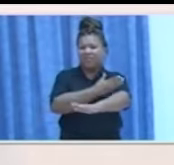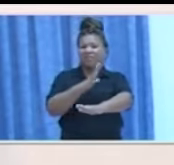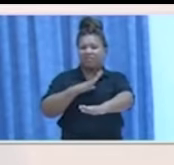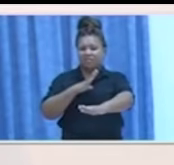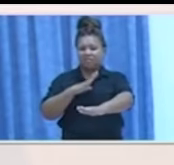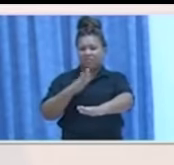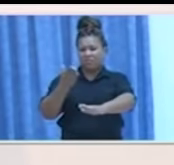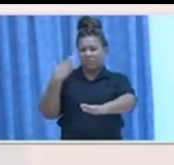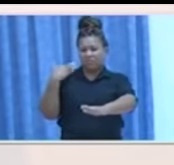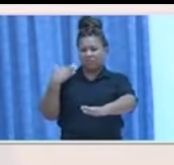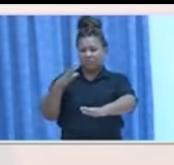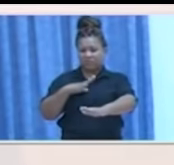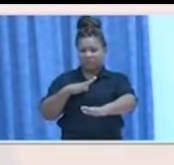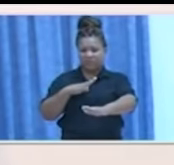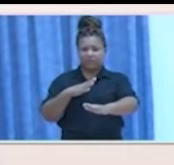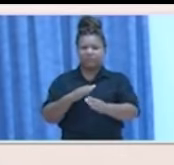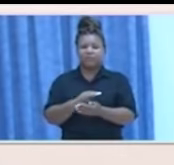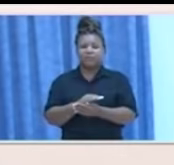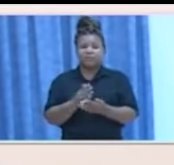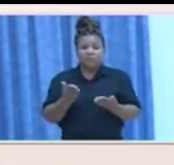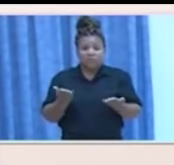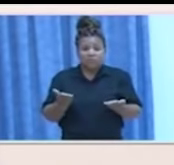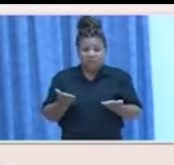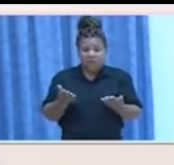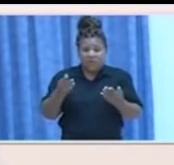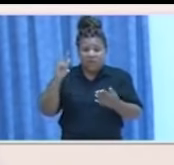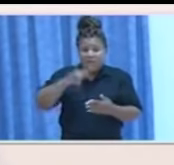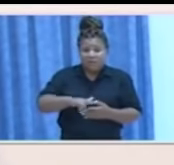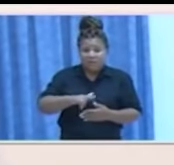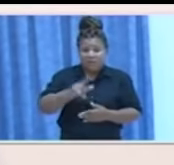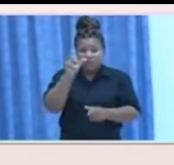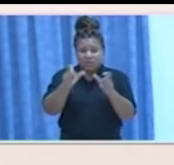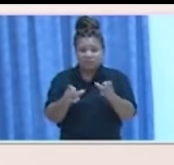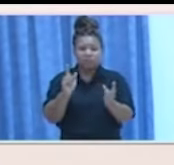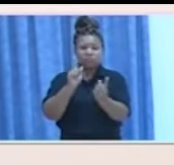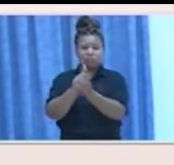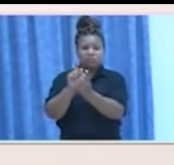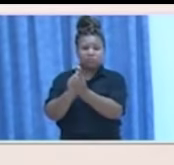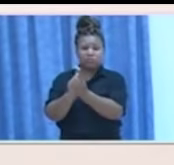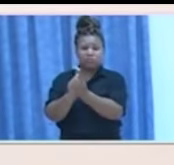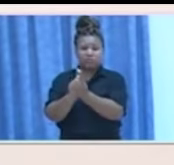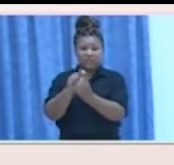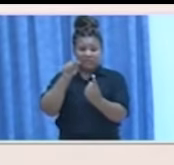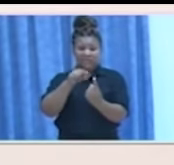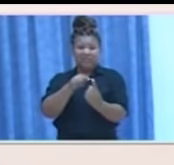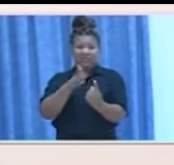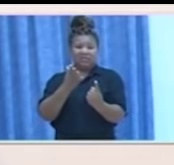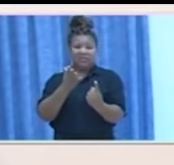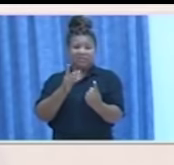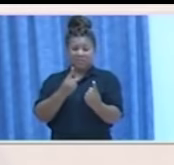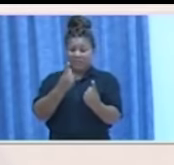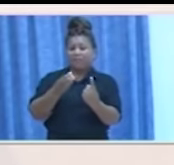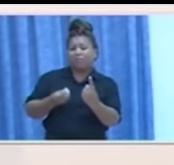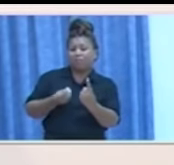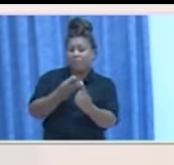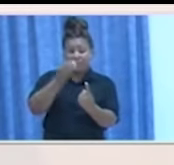capable, il y a un contact avec des gens qui sont capables de contaminer. C'est pour ça que vous avez fait contact tracing que vous avez fait. Mais il faudrait